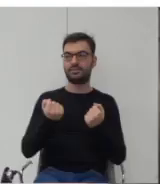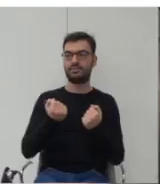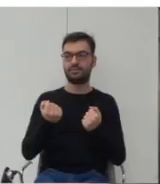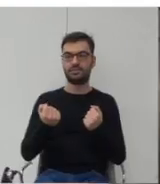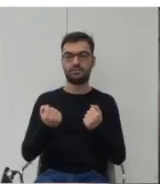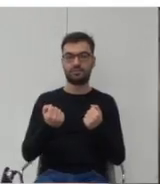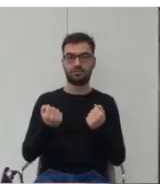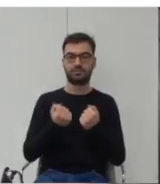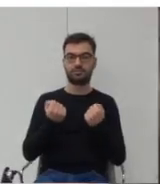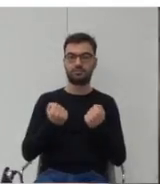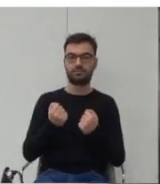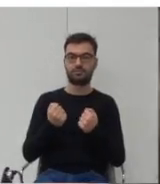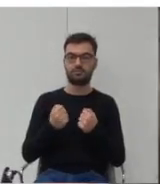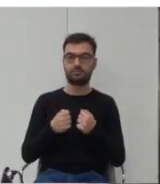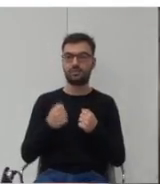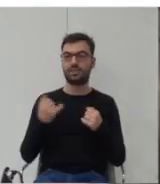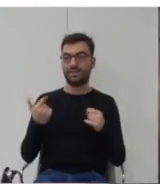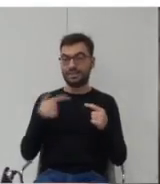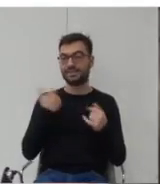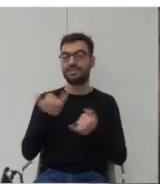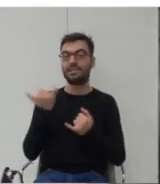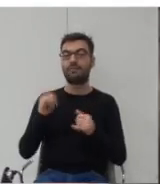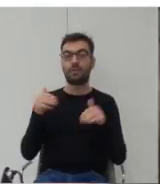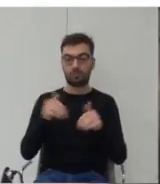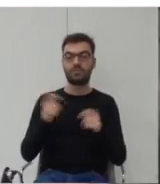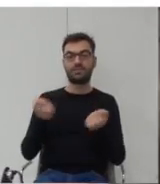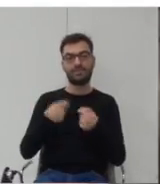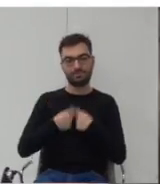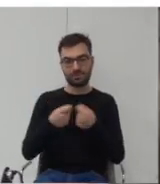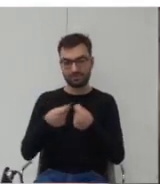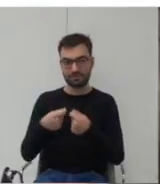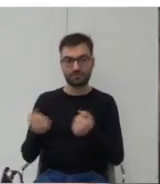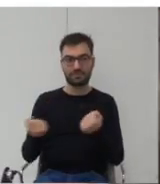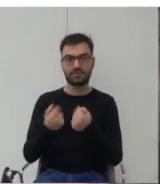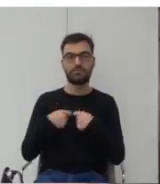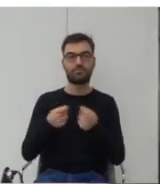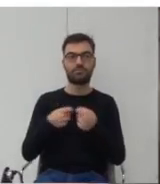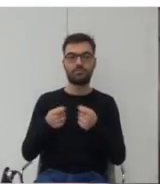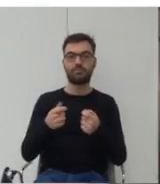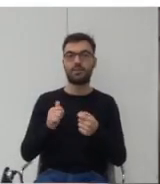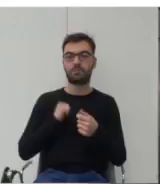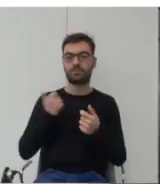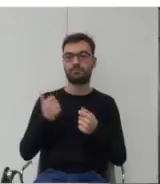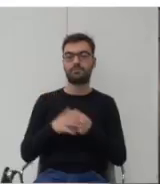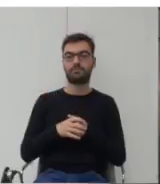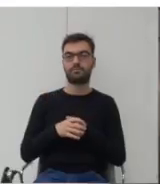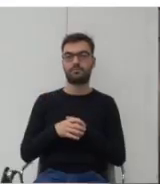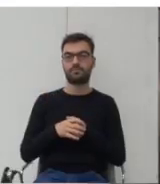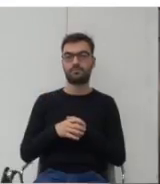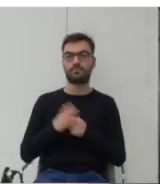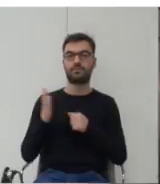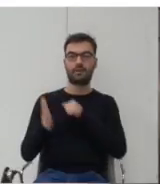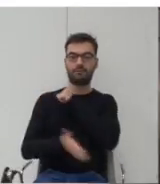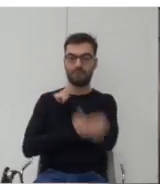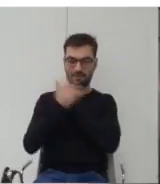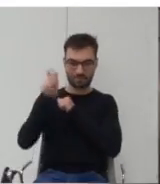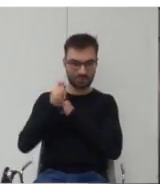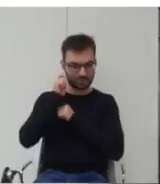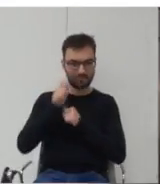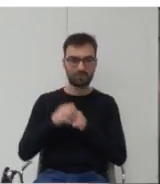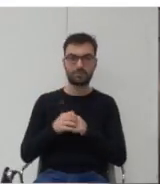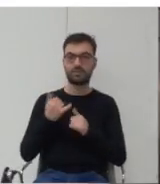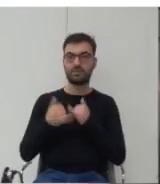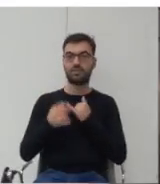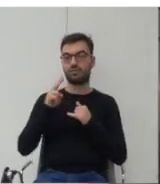się przy każdej możliwej okazji sprzedawać, po to, żeby wesprzeć panią